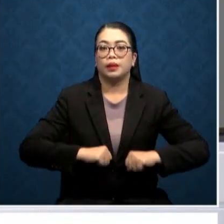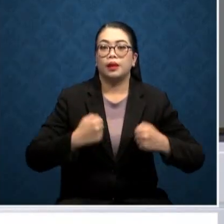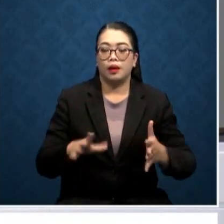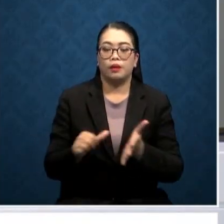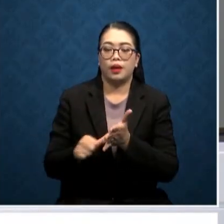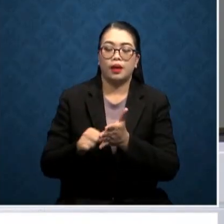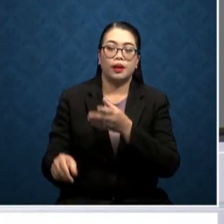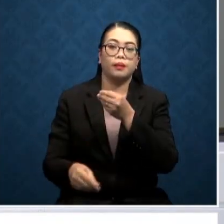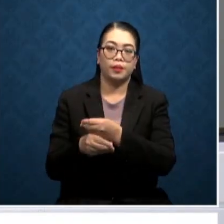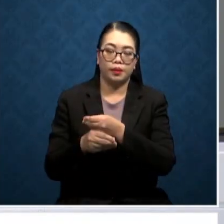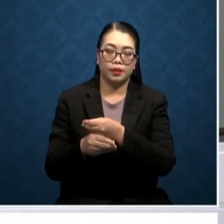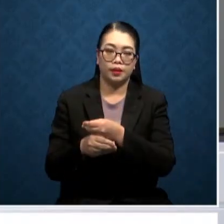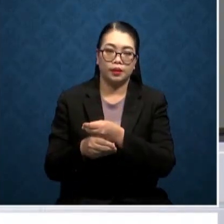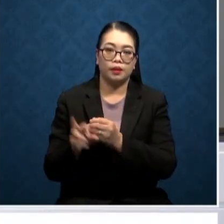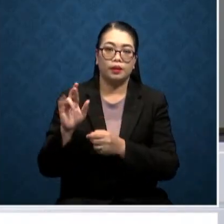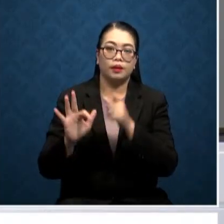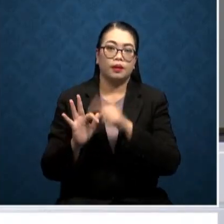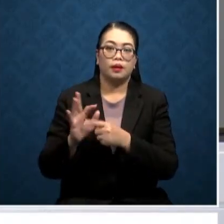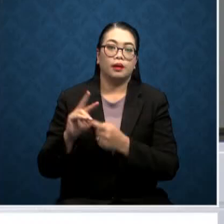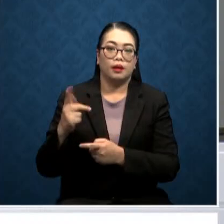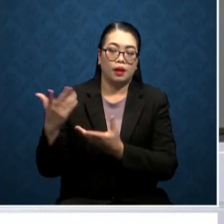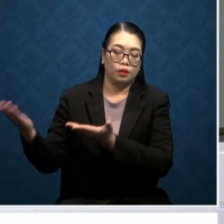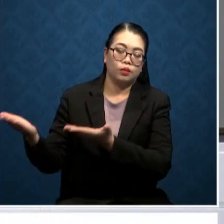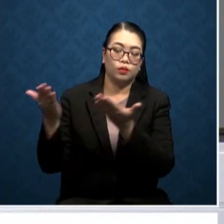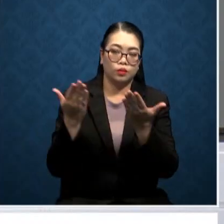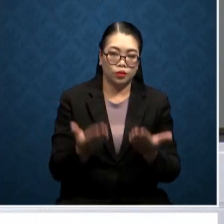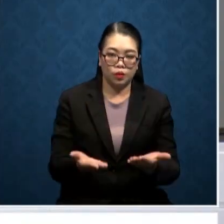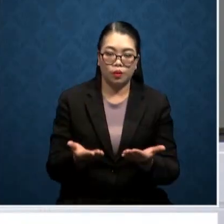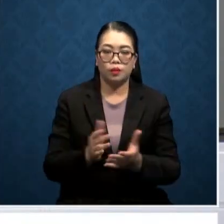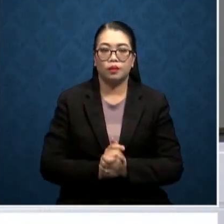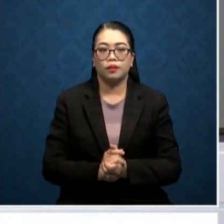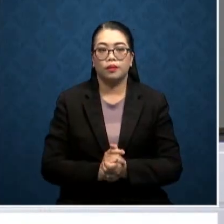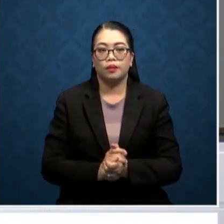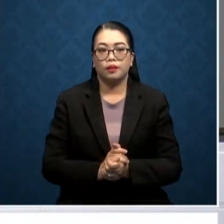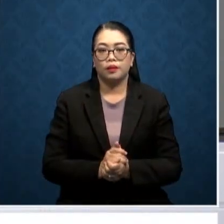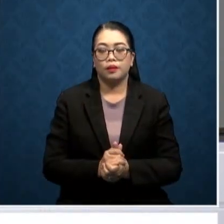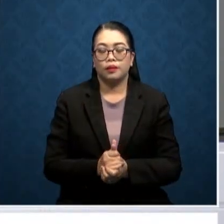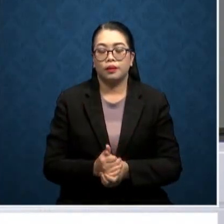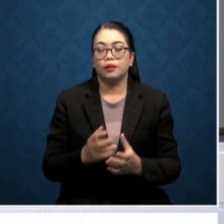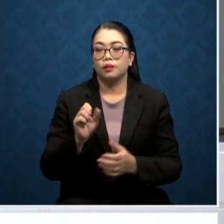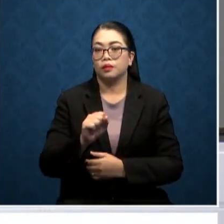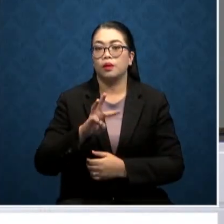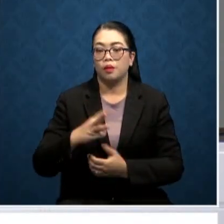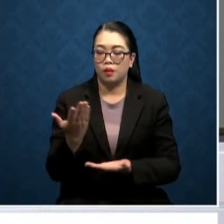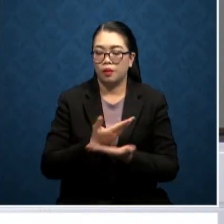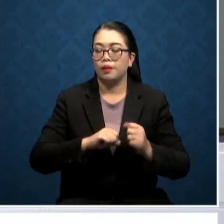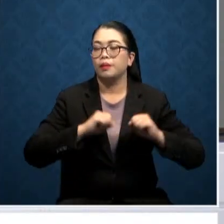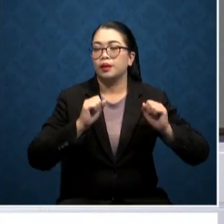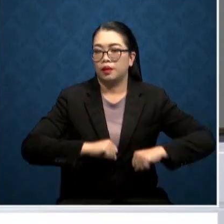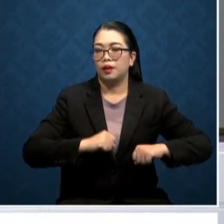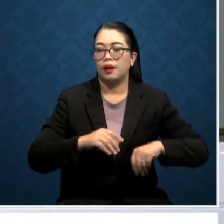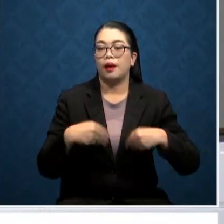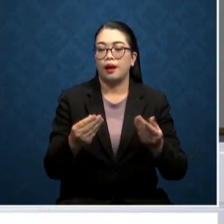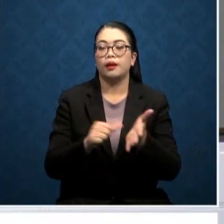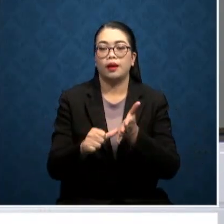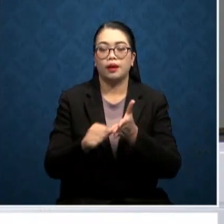ก้ไขเพิ่มเติมร่างบัญญัติและได้ส่งร่างบัญญัติดังกล่าวซึ่งวุฒิสภาลงมติให้แก้